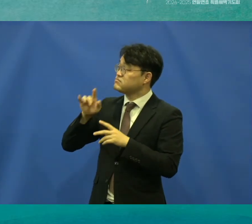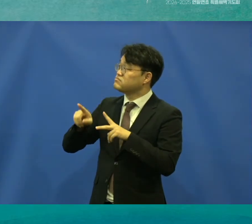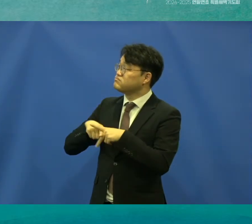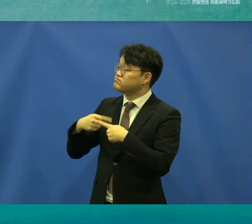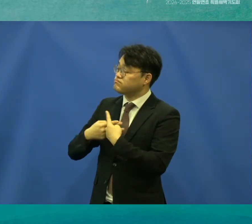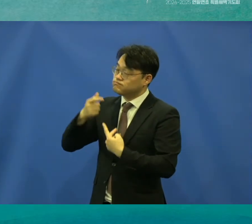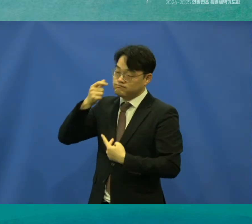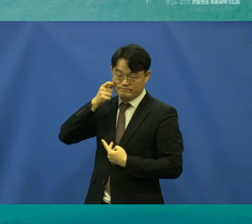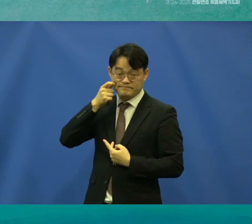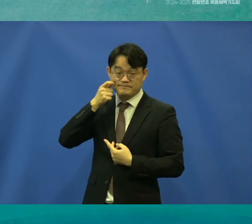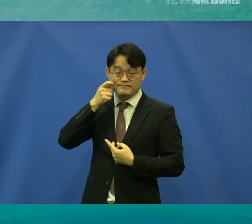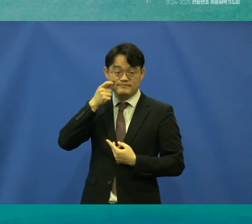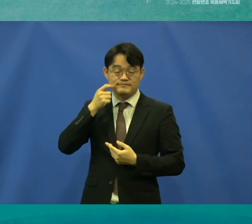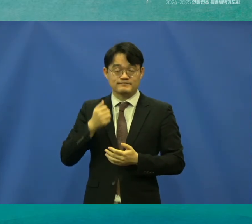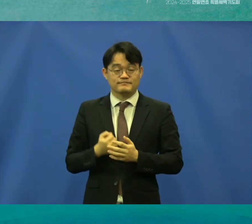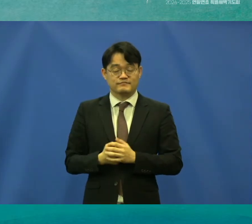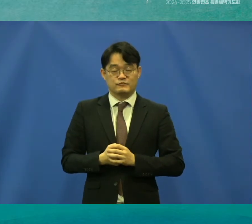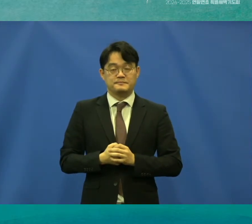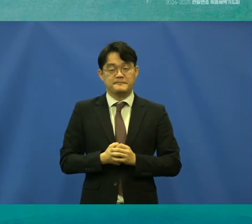은혜는